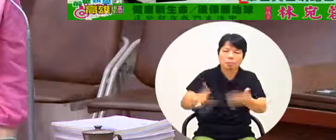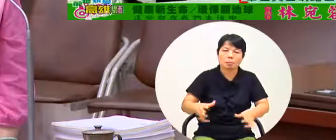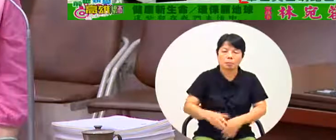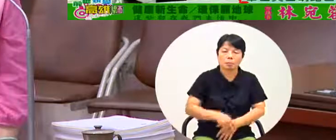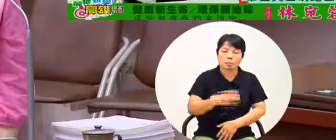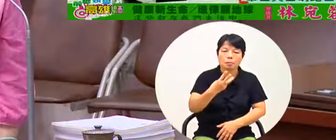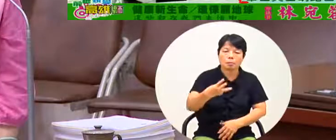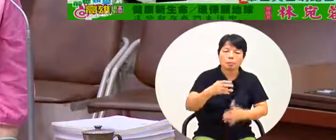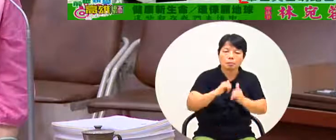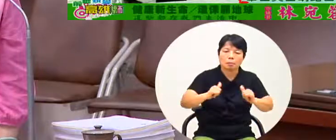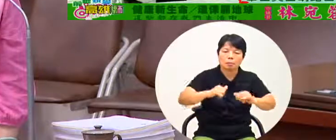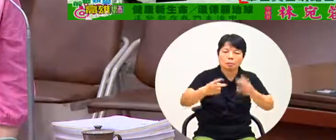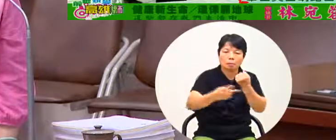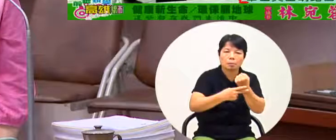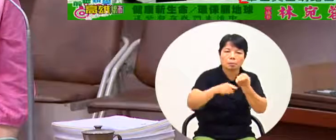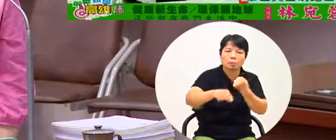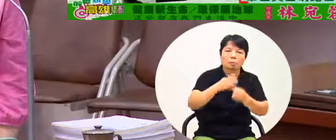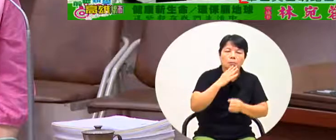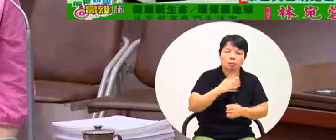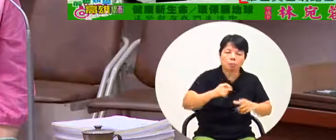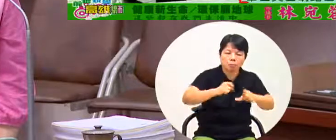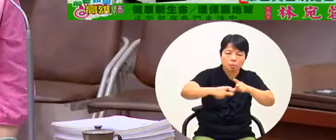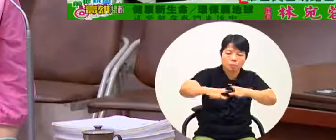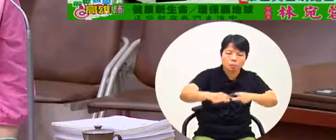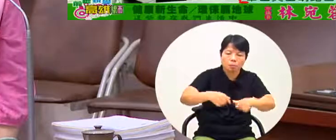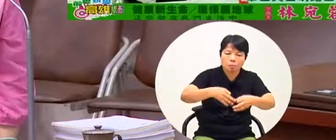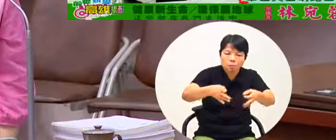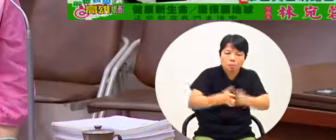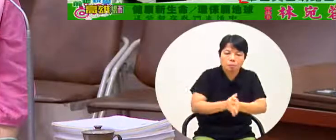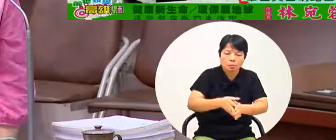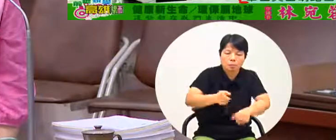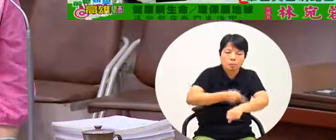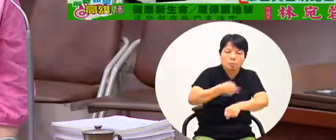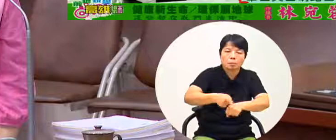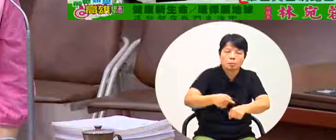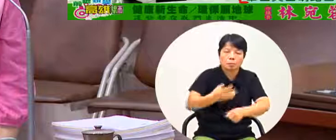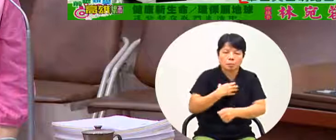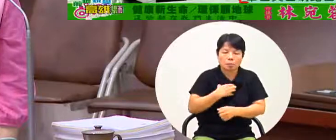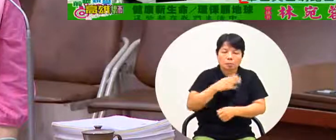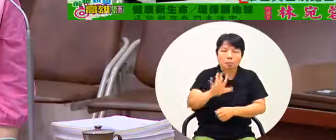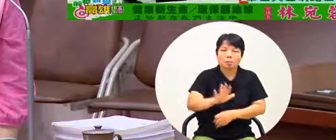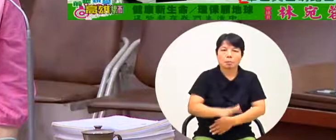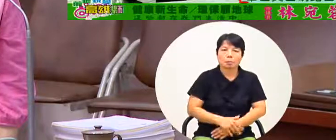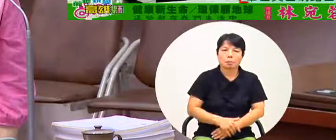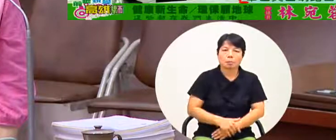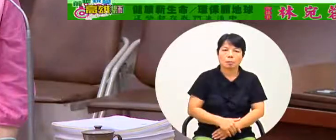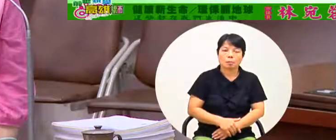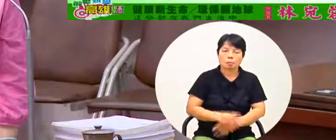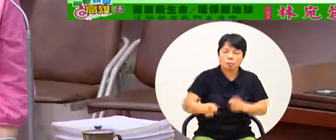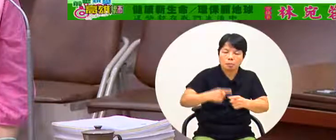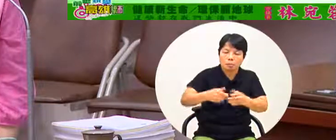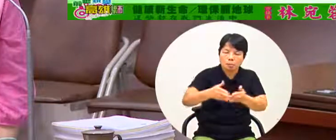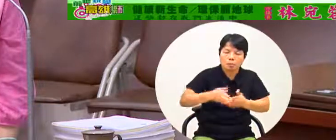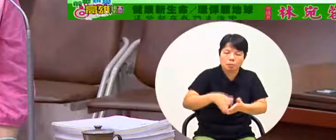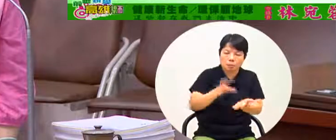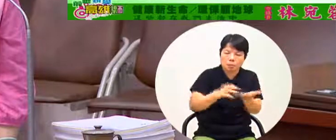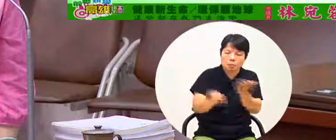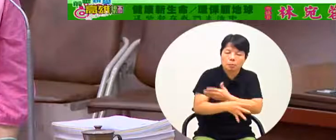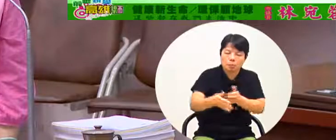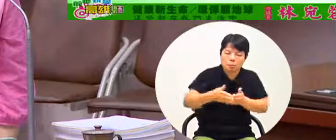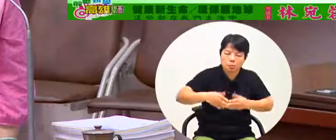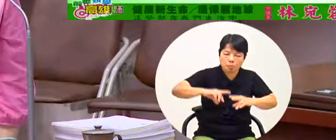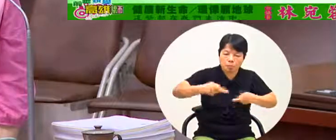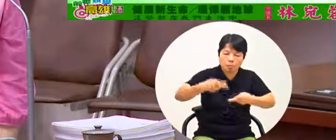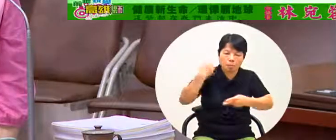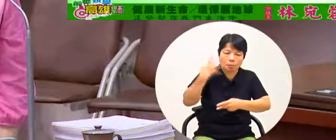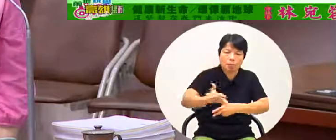即性，有立即诶危险，应该赶快来拆除。 来做更新。怎么说呢？来，我们看一下，